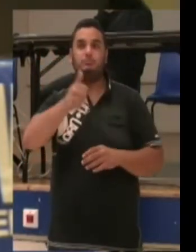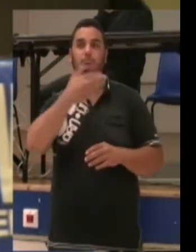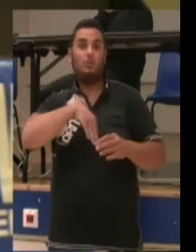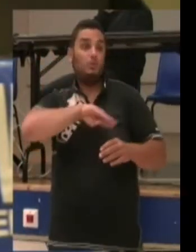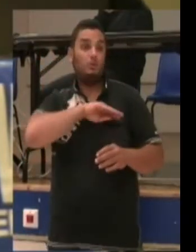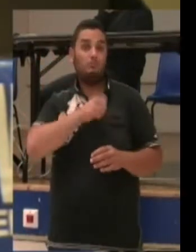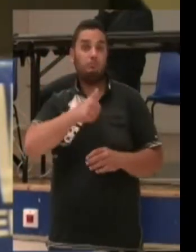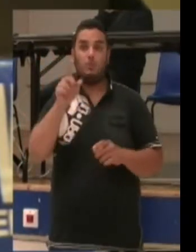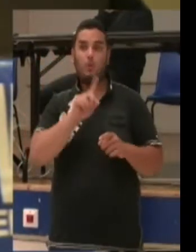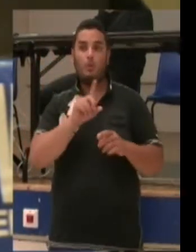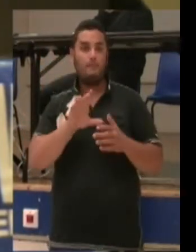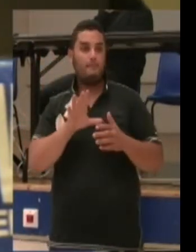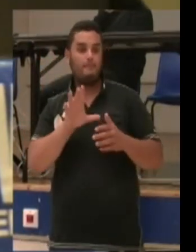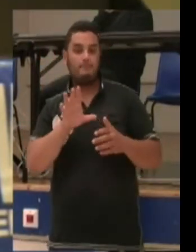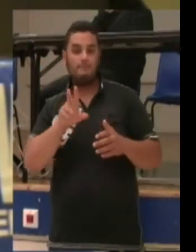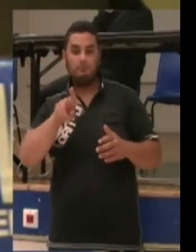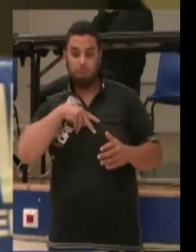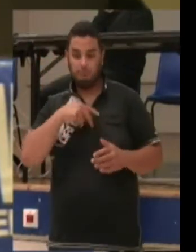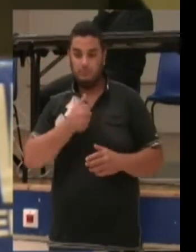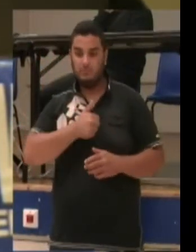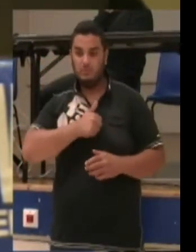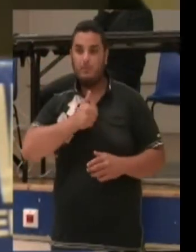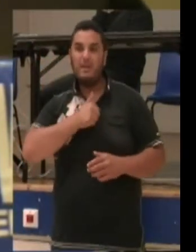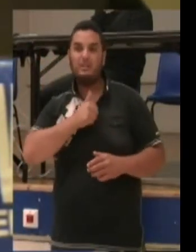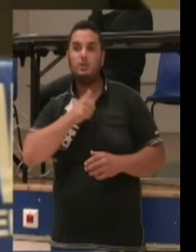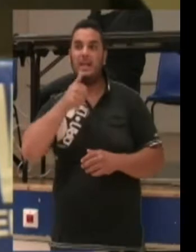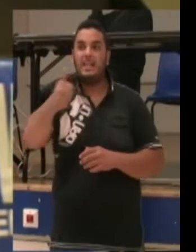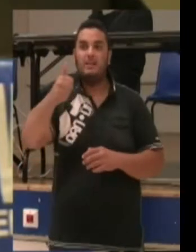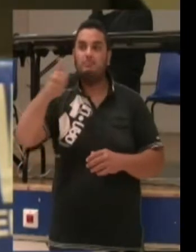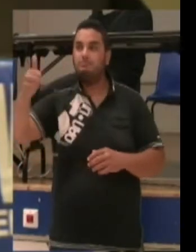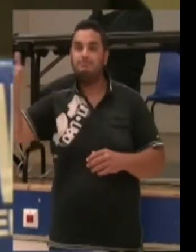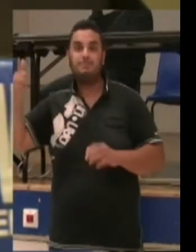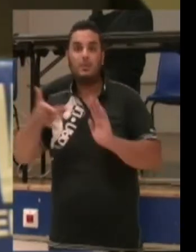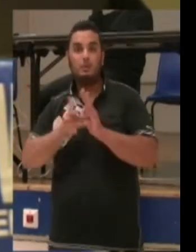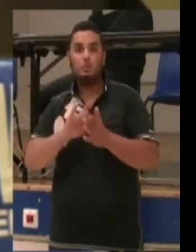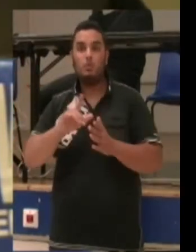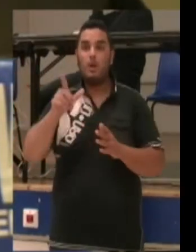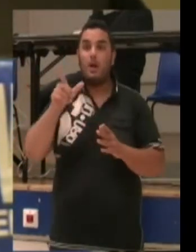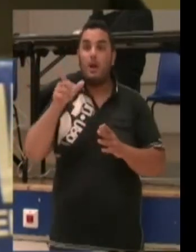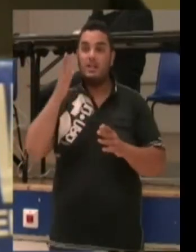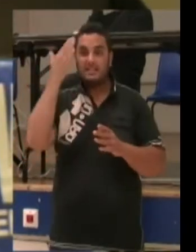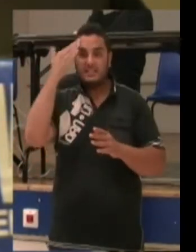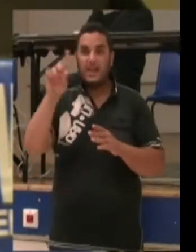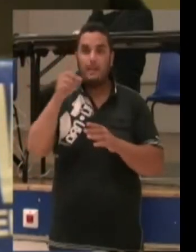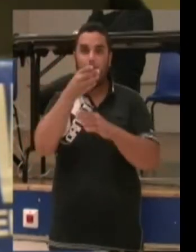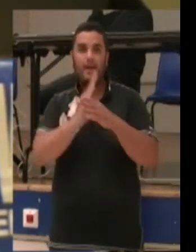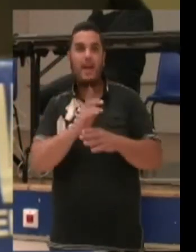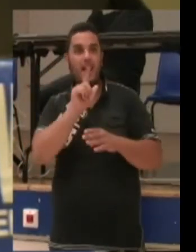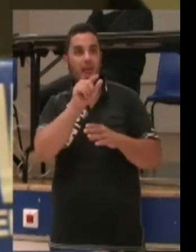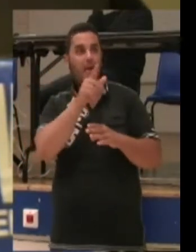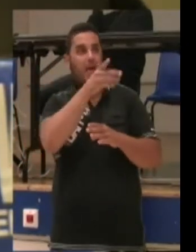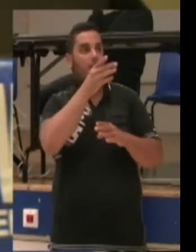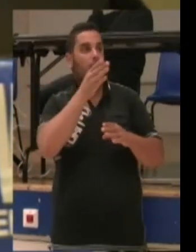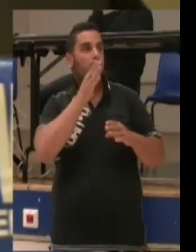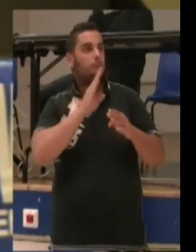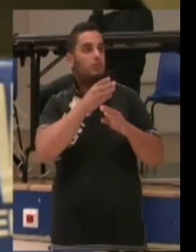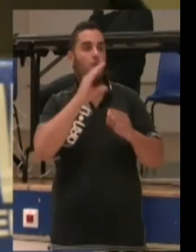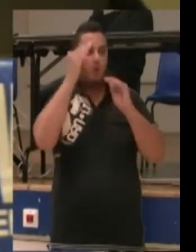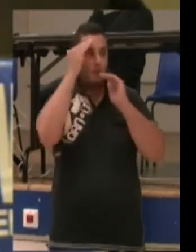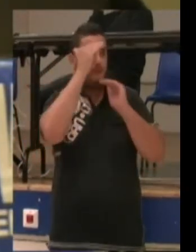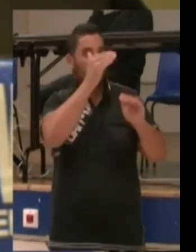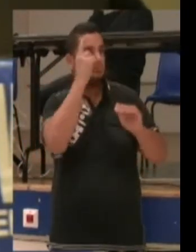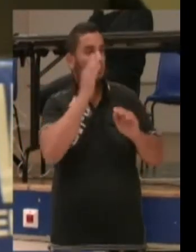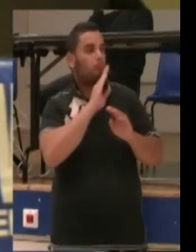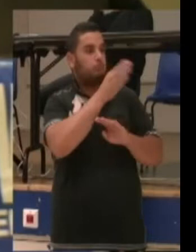recréer du lien avec toutes les bonnes volontés qui veulent résister face à ce système de consommation à outrance. Et bien sûr